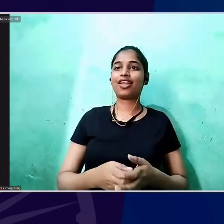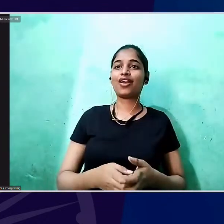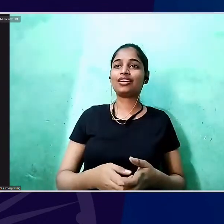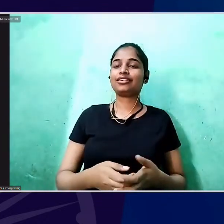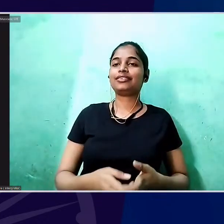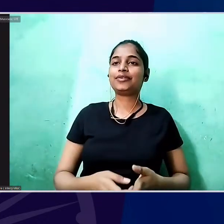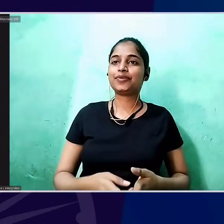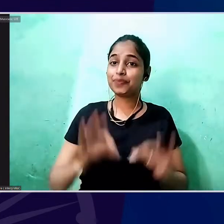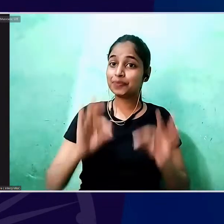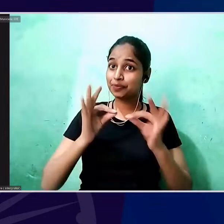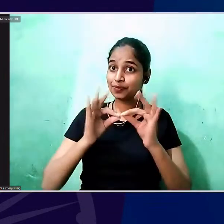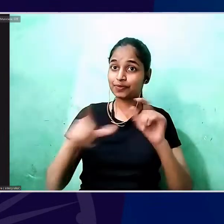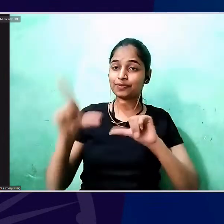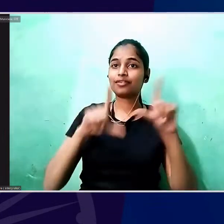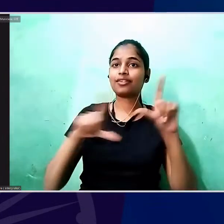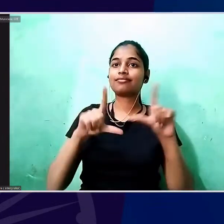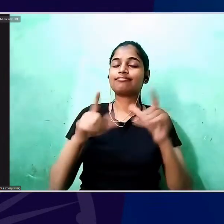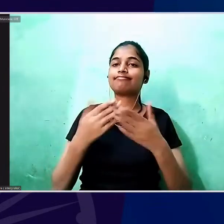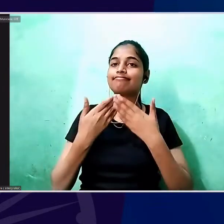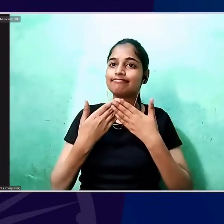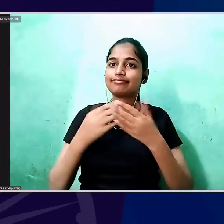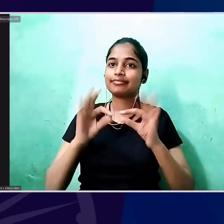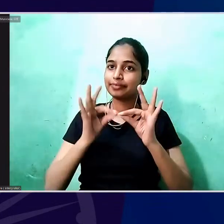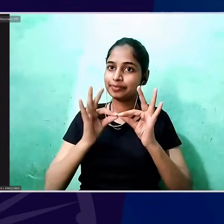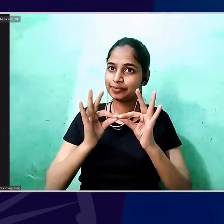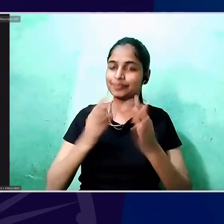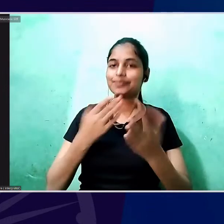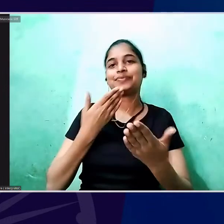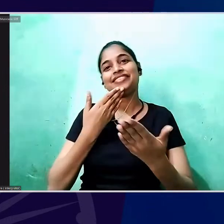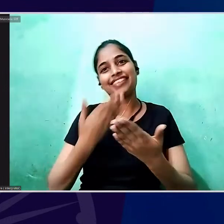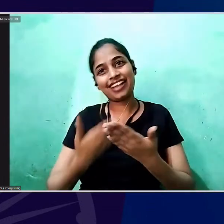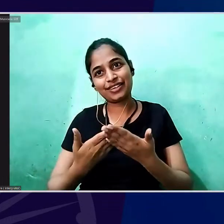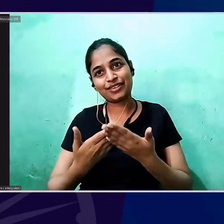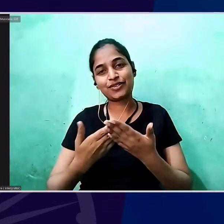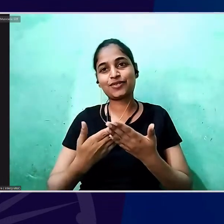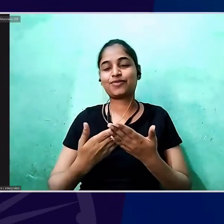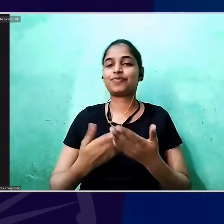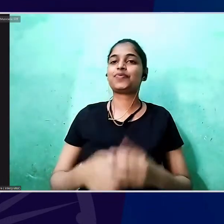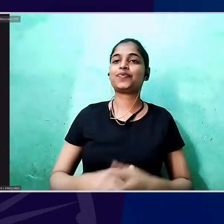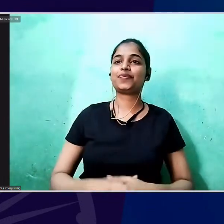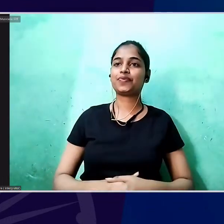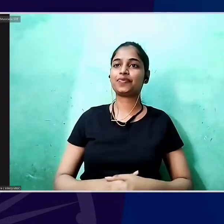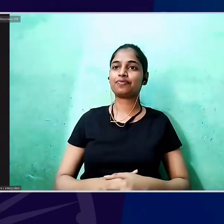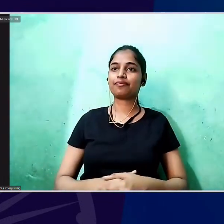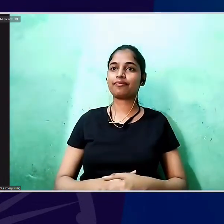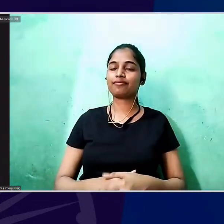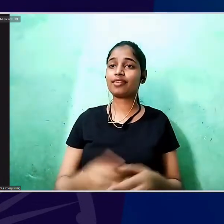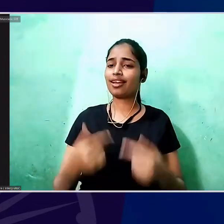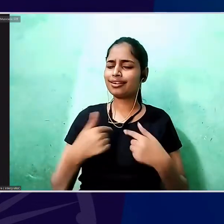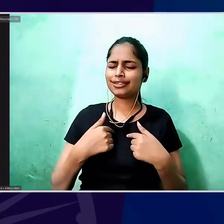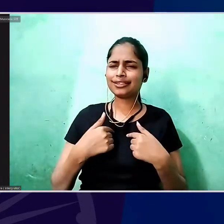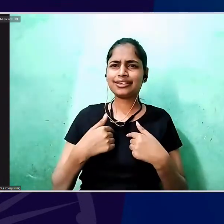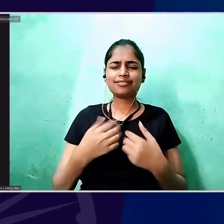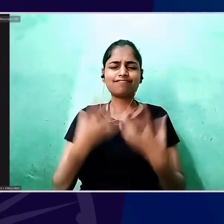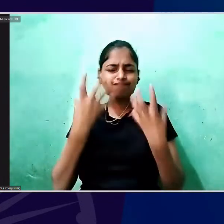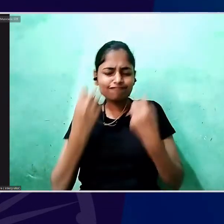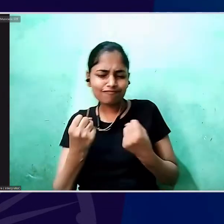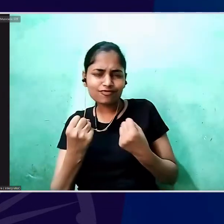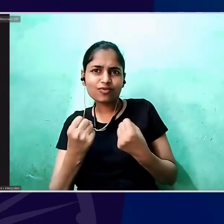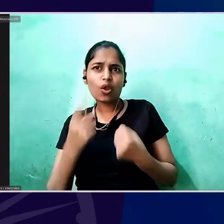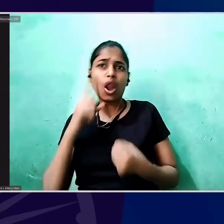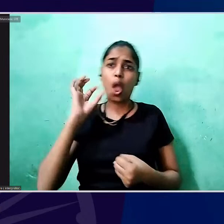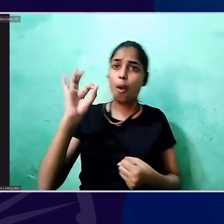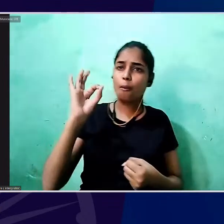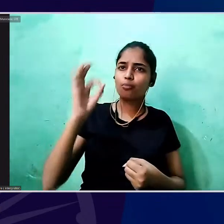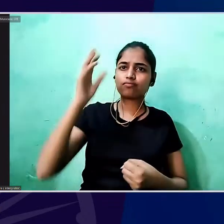शुक्रिया. Dear students and learners, before we wind up, we want to share a very important information related to NCERT